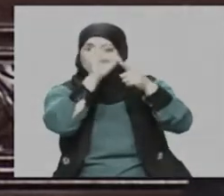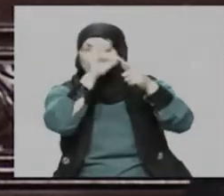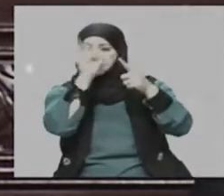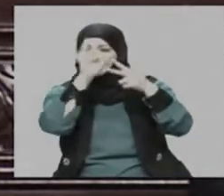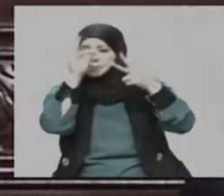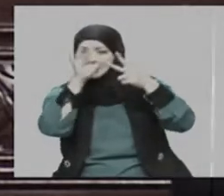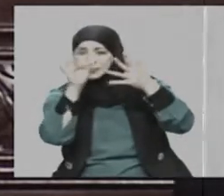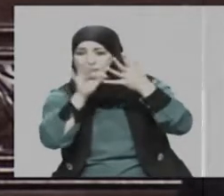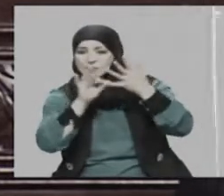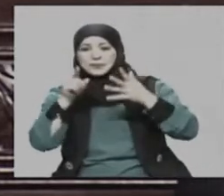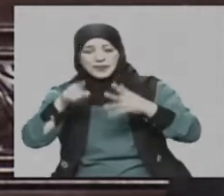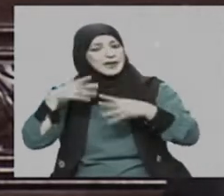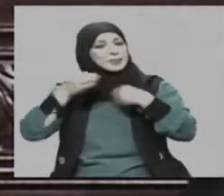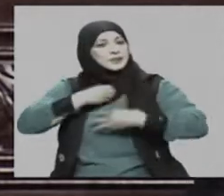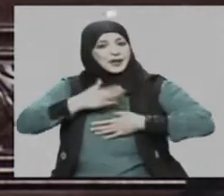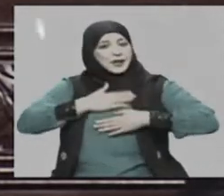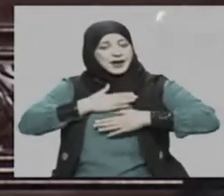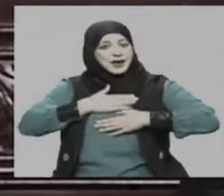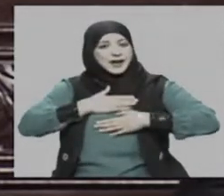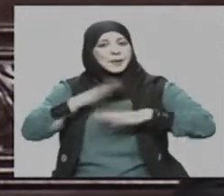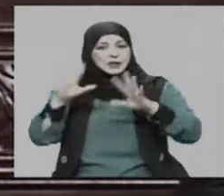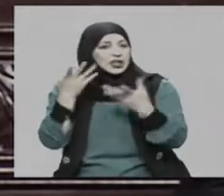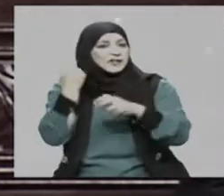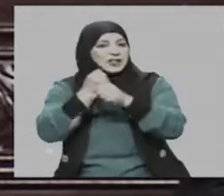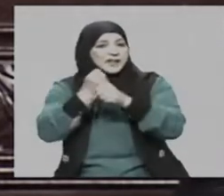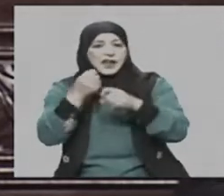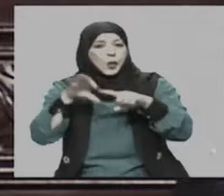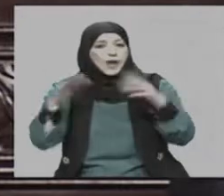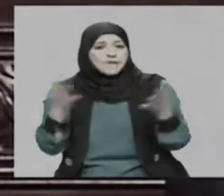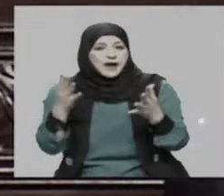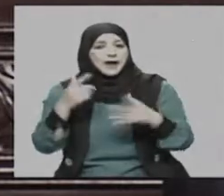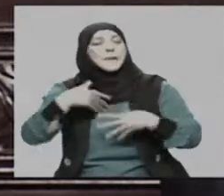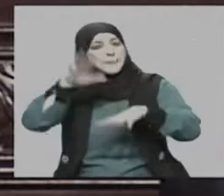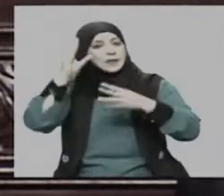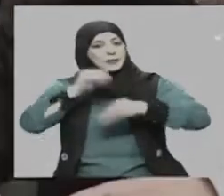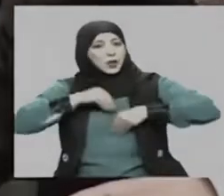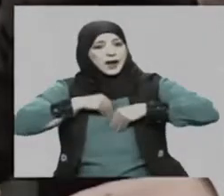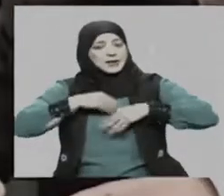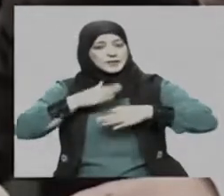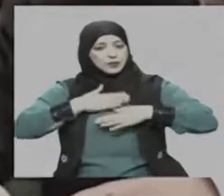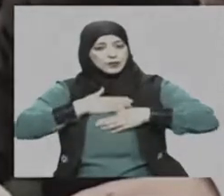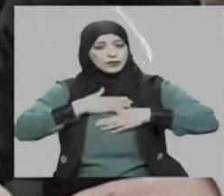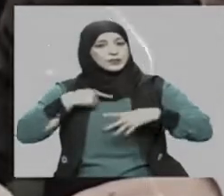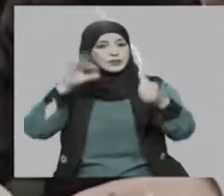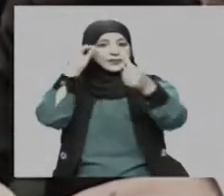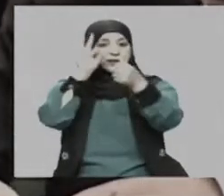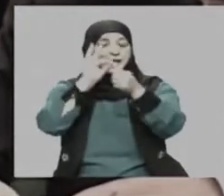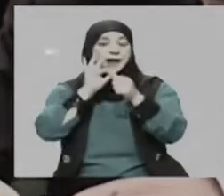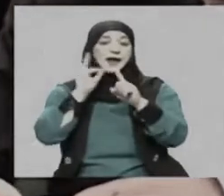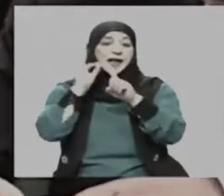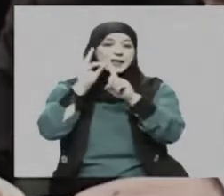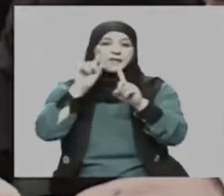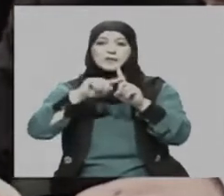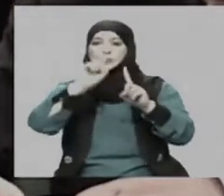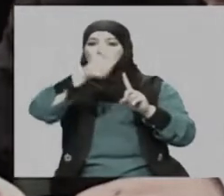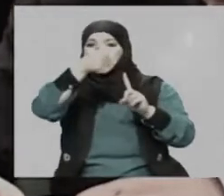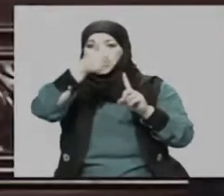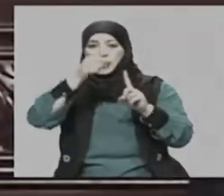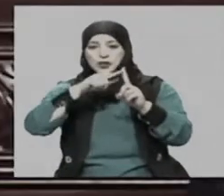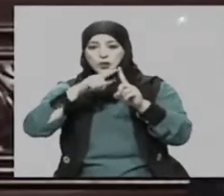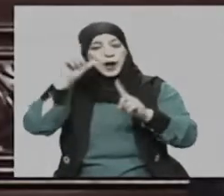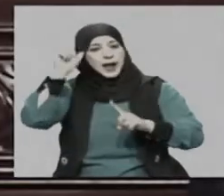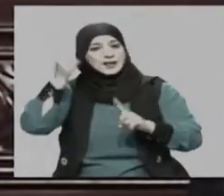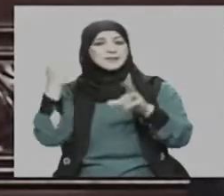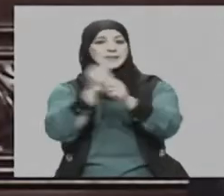باش نعملوهم، أما خليناهم لرواحنا. الهدف الأولاني الثاني اللي رسمناه رويحنا انه ننجحوا